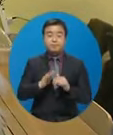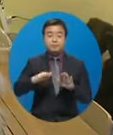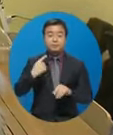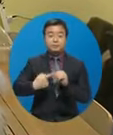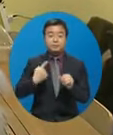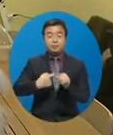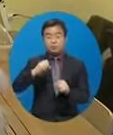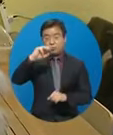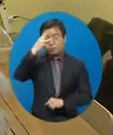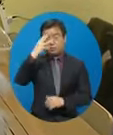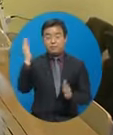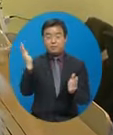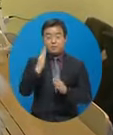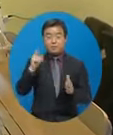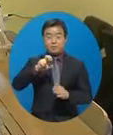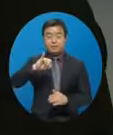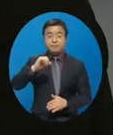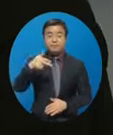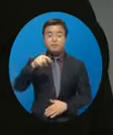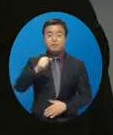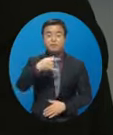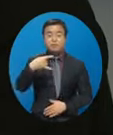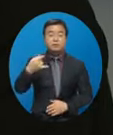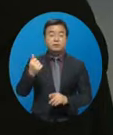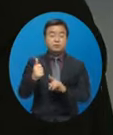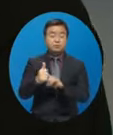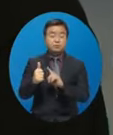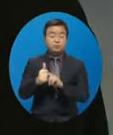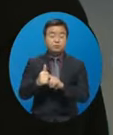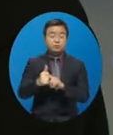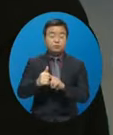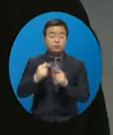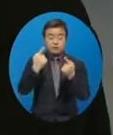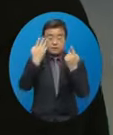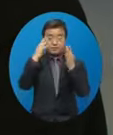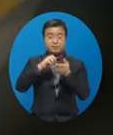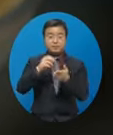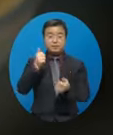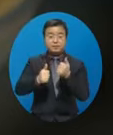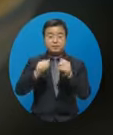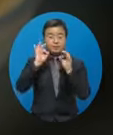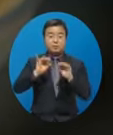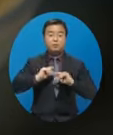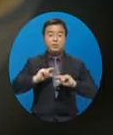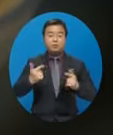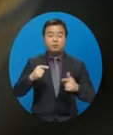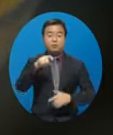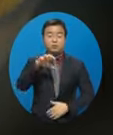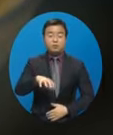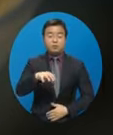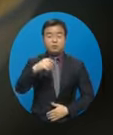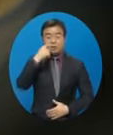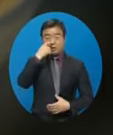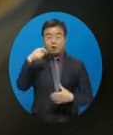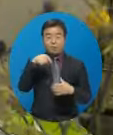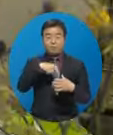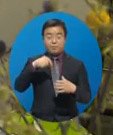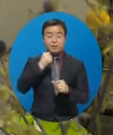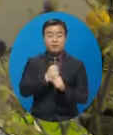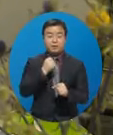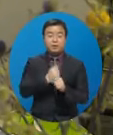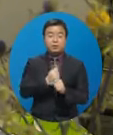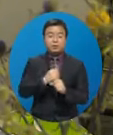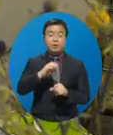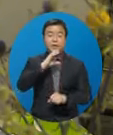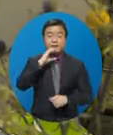고3인 민정이 군은 수능 시험을 보지 않았습니다. 대신 이곳에서 커피를 내리고 카페를 운영하는 법을 익히며 미래에